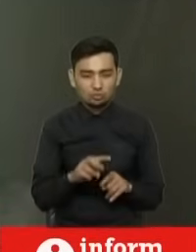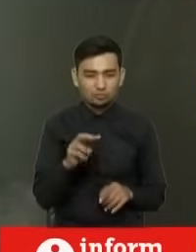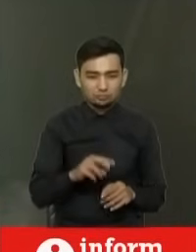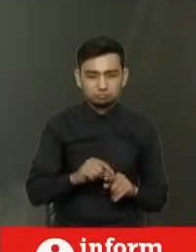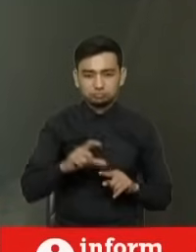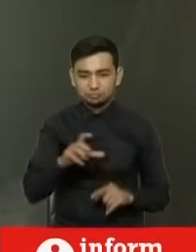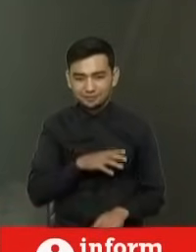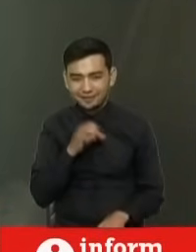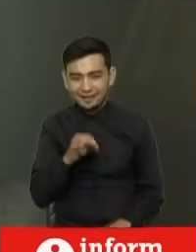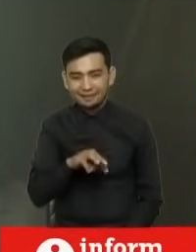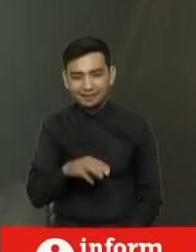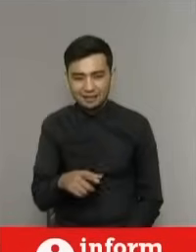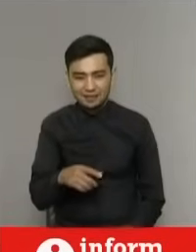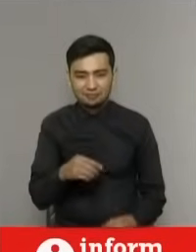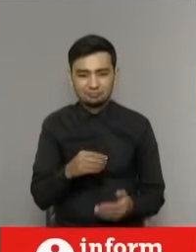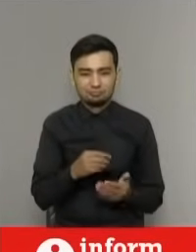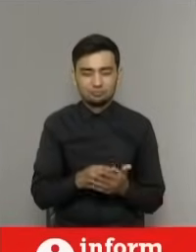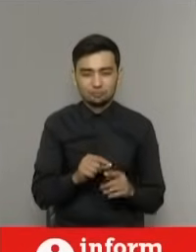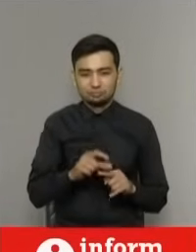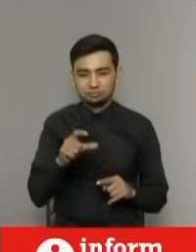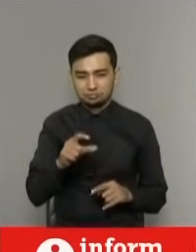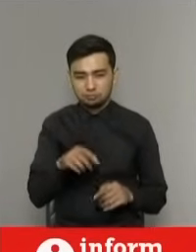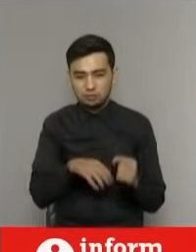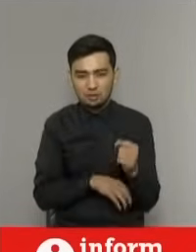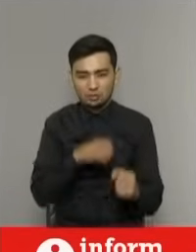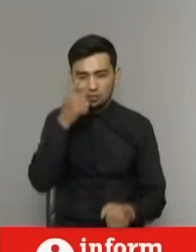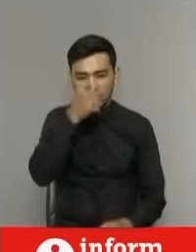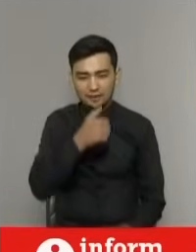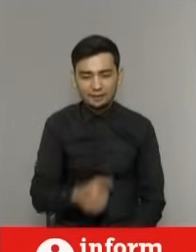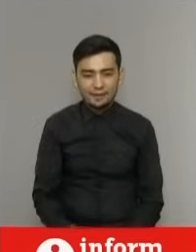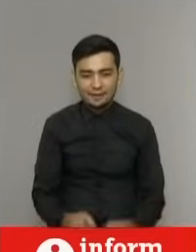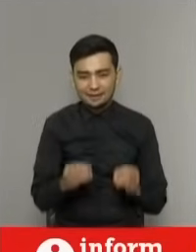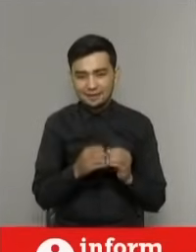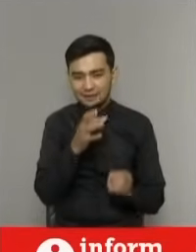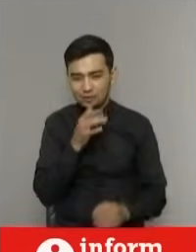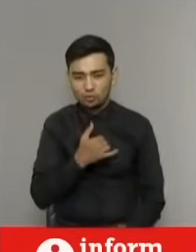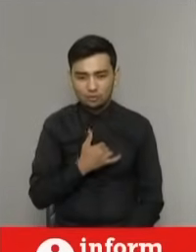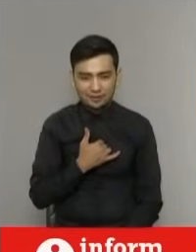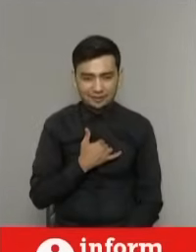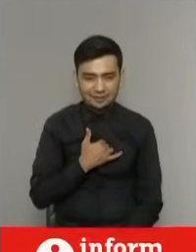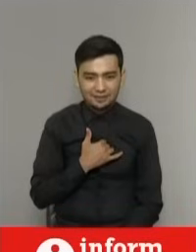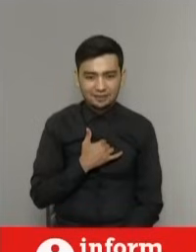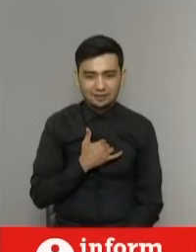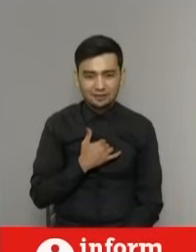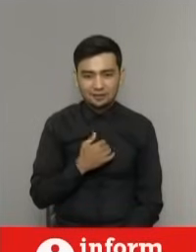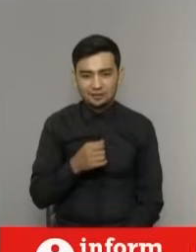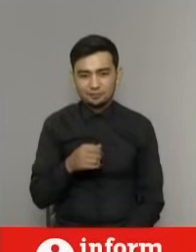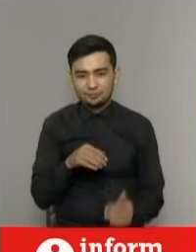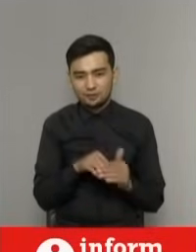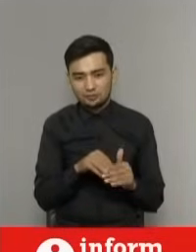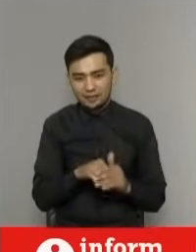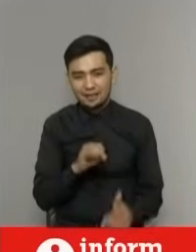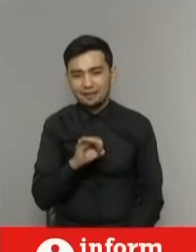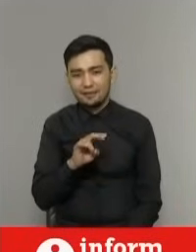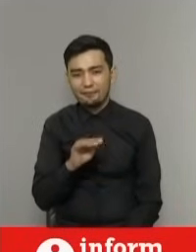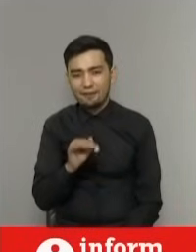искусственным удорожанием тенге за последние годы. За все годы, за несколько лет, у нас сложилась очень высокая накопленная внутренняя